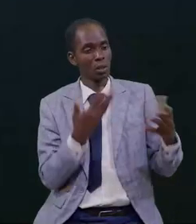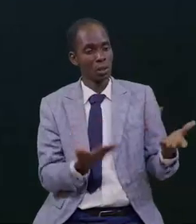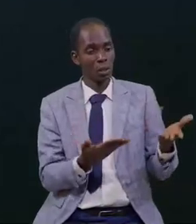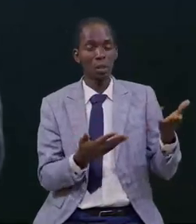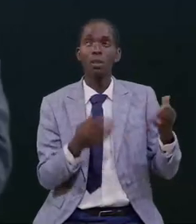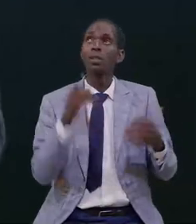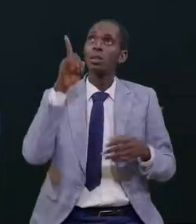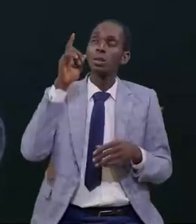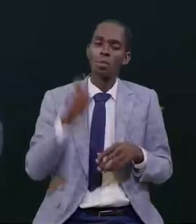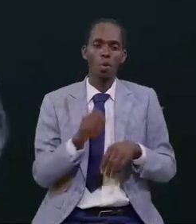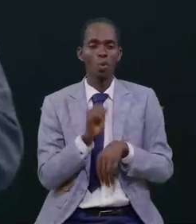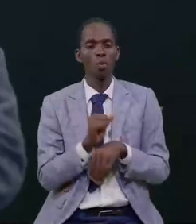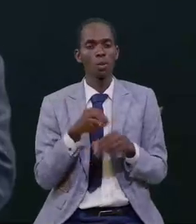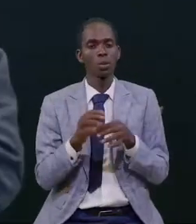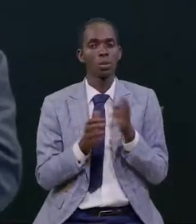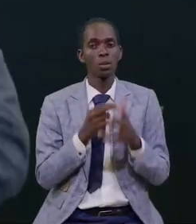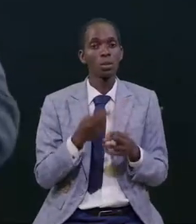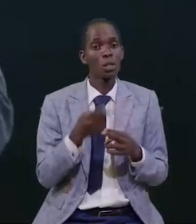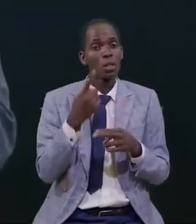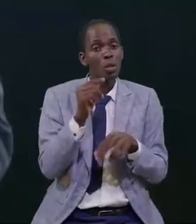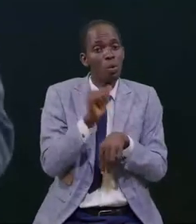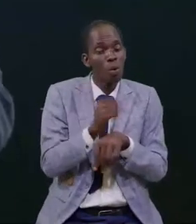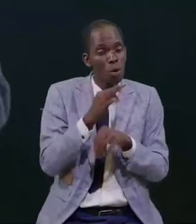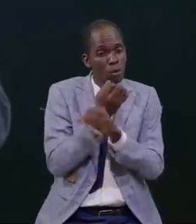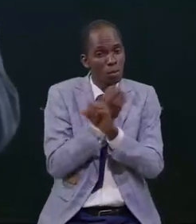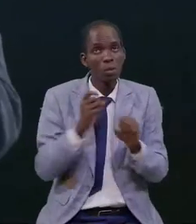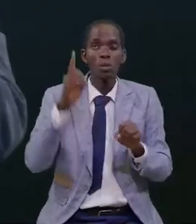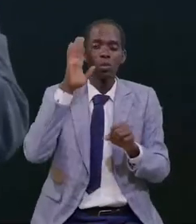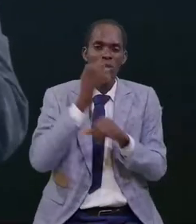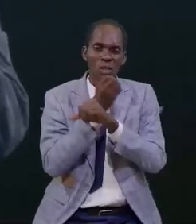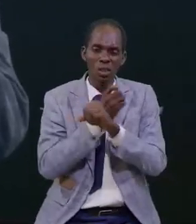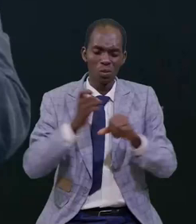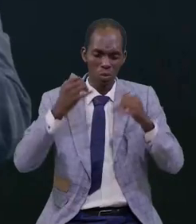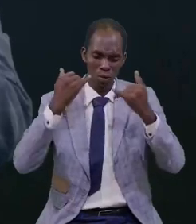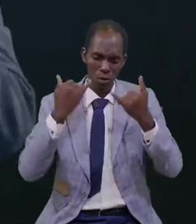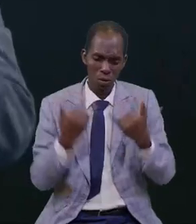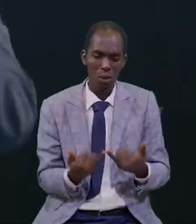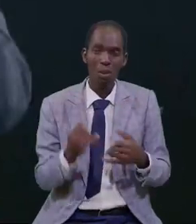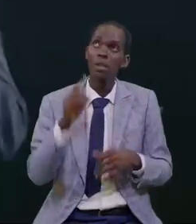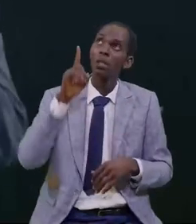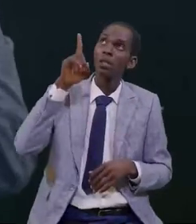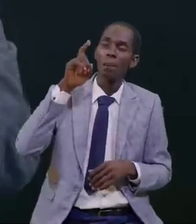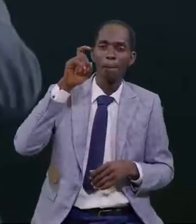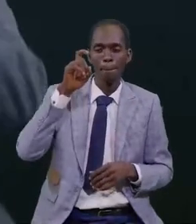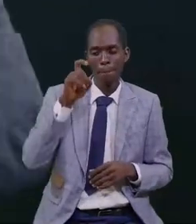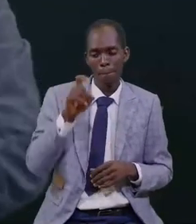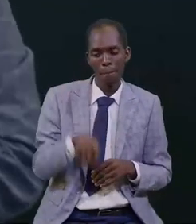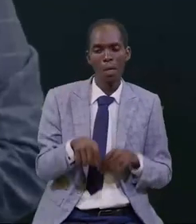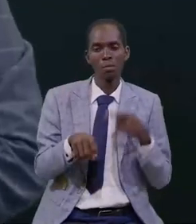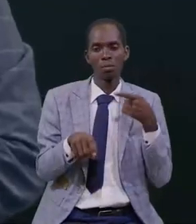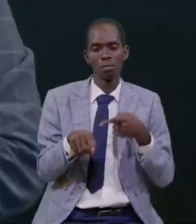les œuvres du salut il va te sauver maintenant même il doit comprendre ça il